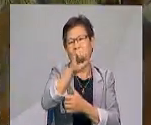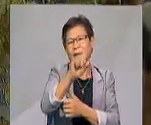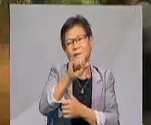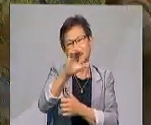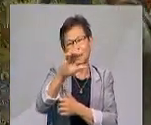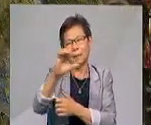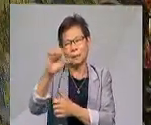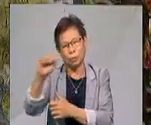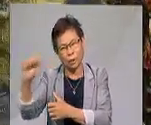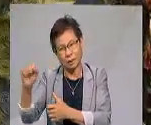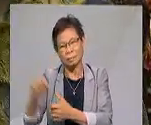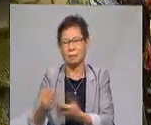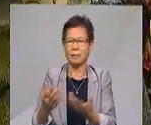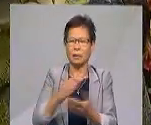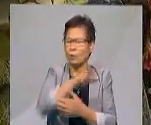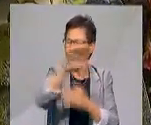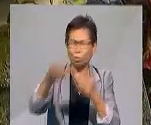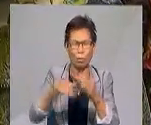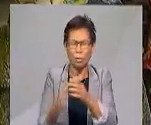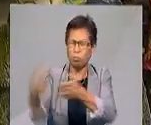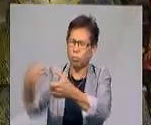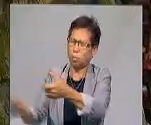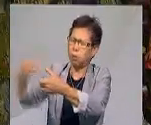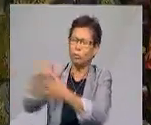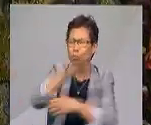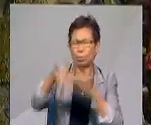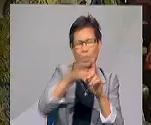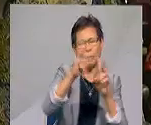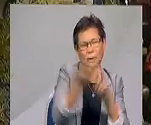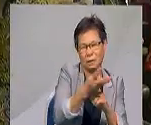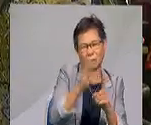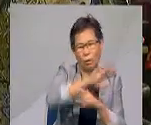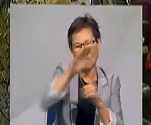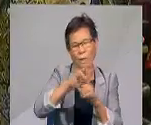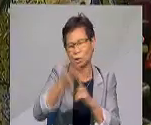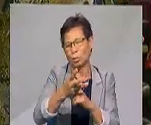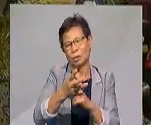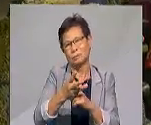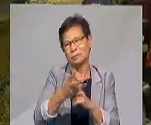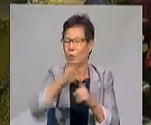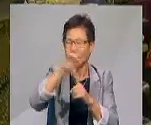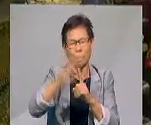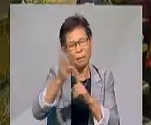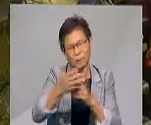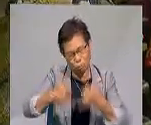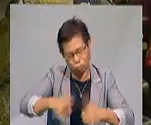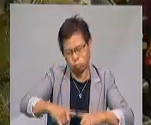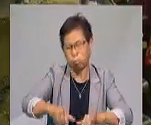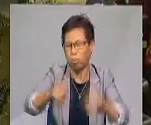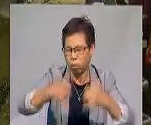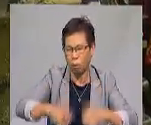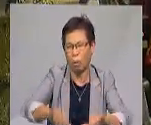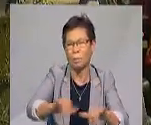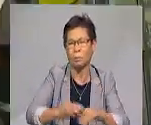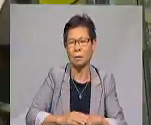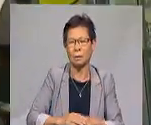mana-mana yang Japan. So benda-benda ini something yang kebajikan will not end lah. It has to go on and on and